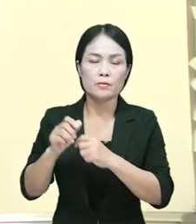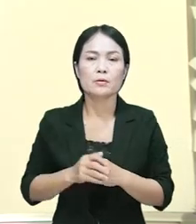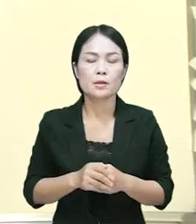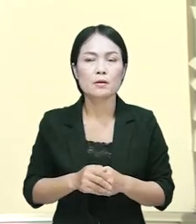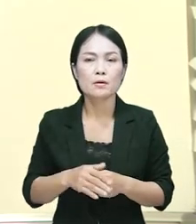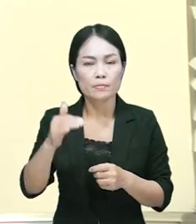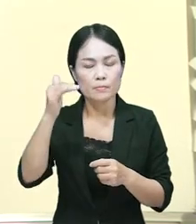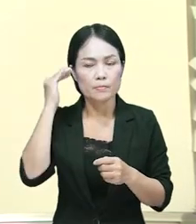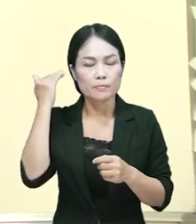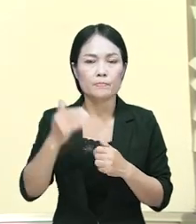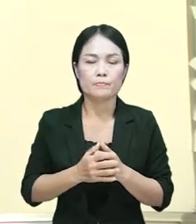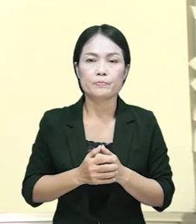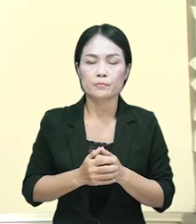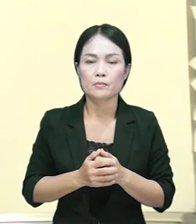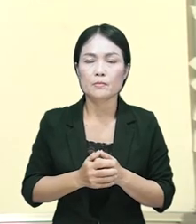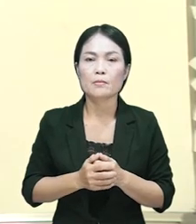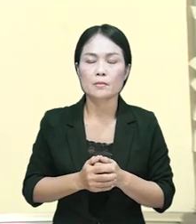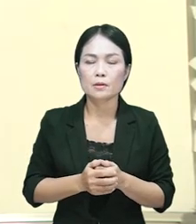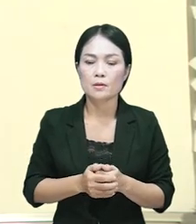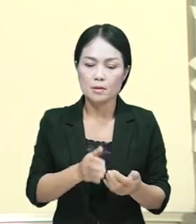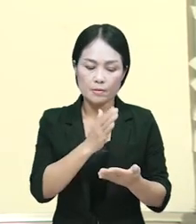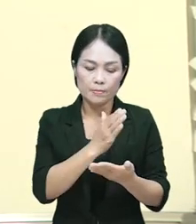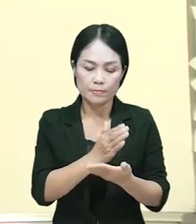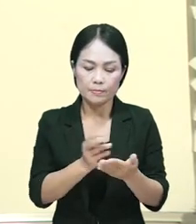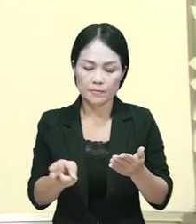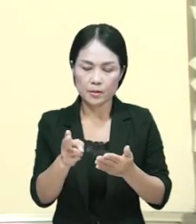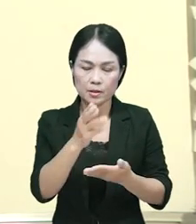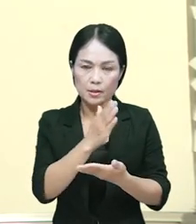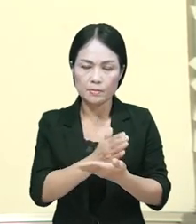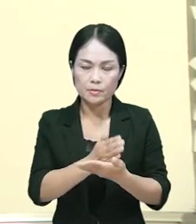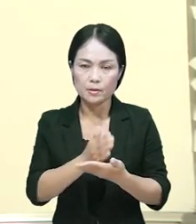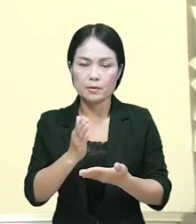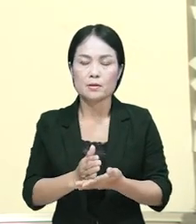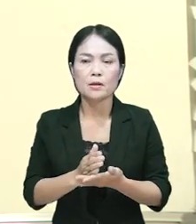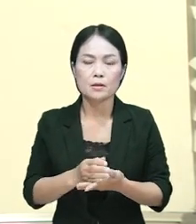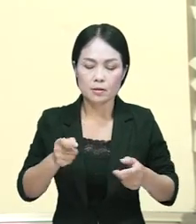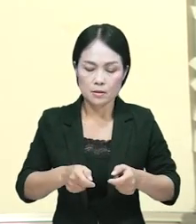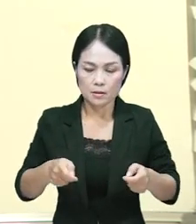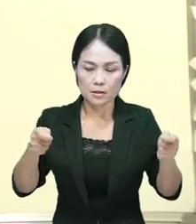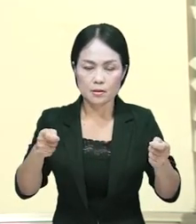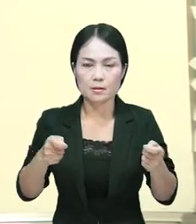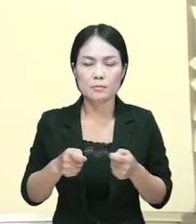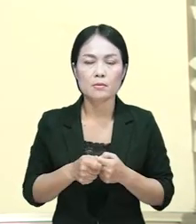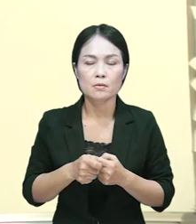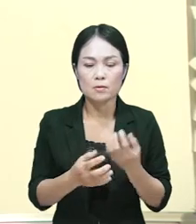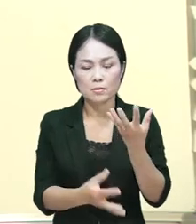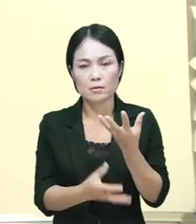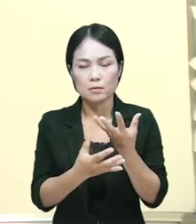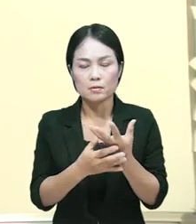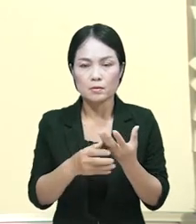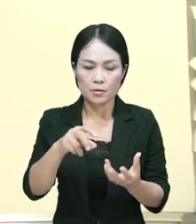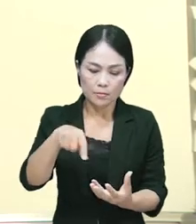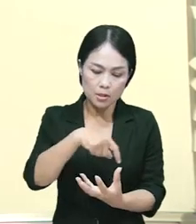ប្តីយកអន្ទង់នោះមកកាប់ចិញ្ច្រាំហើយយកឆ្នាំងមកដាក់ស្លក